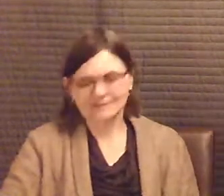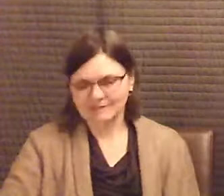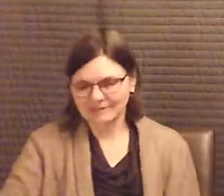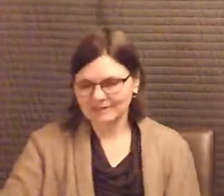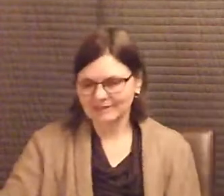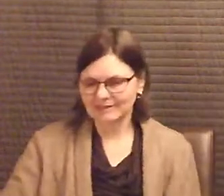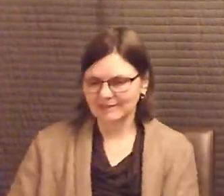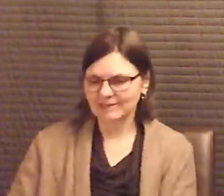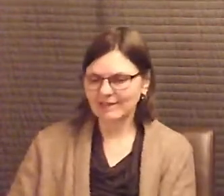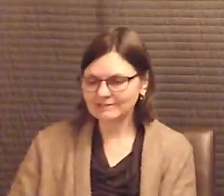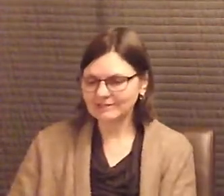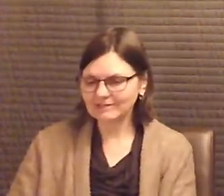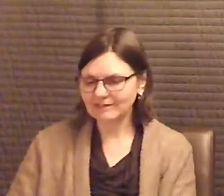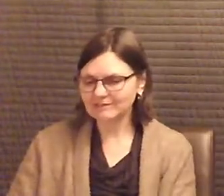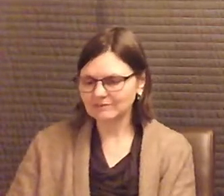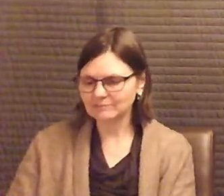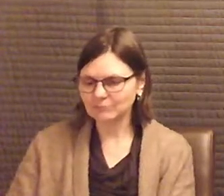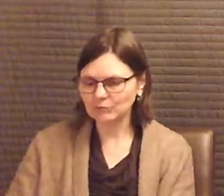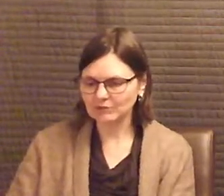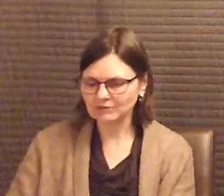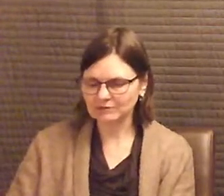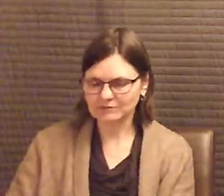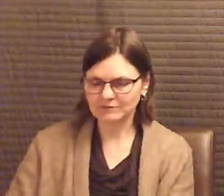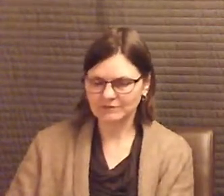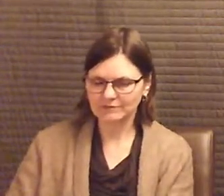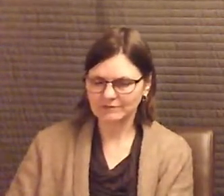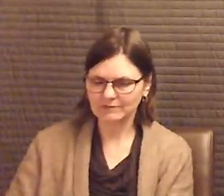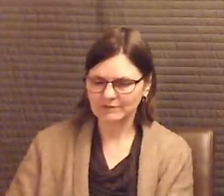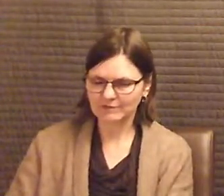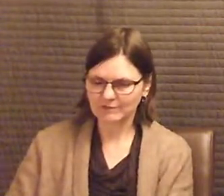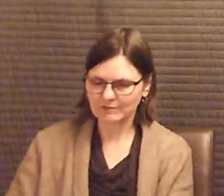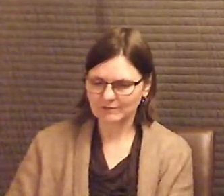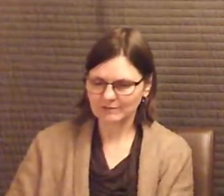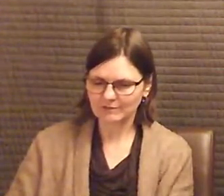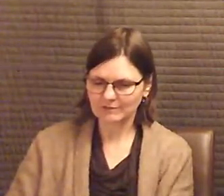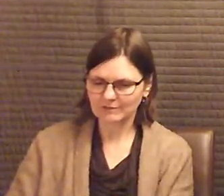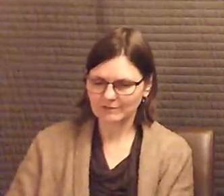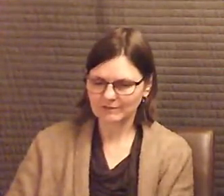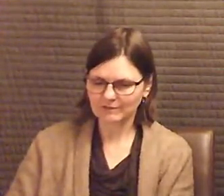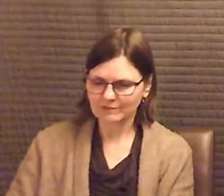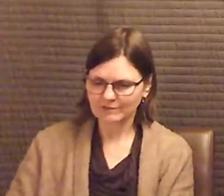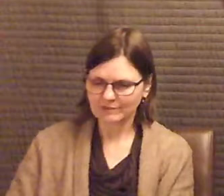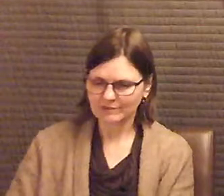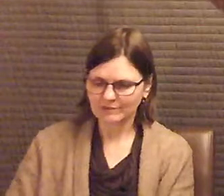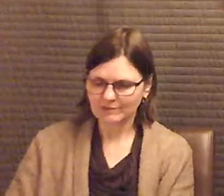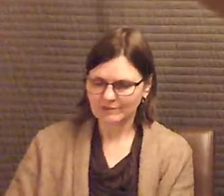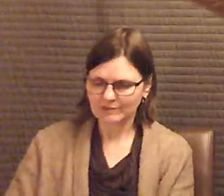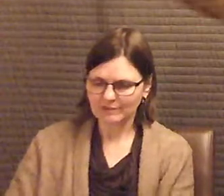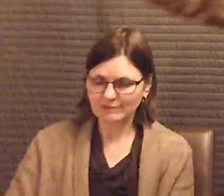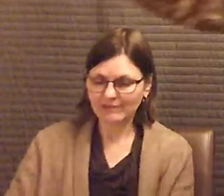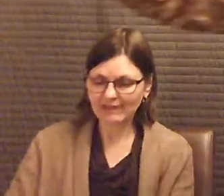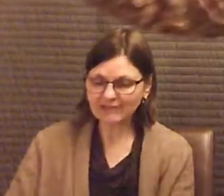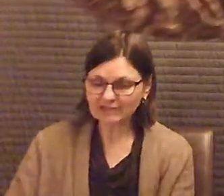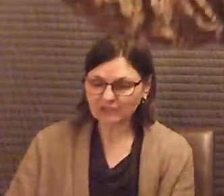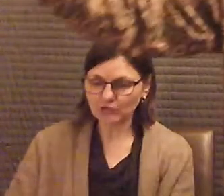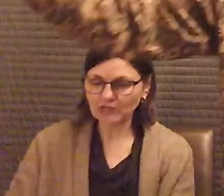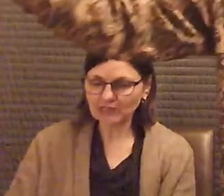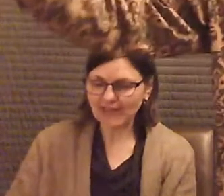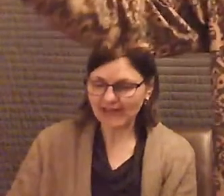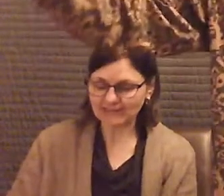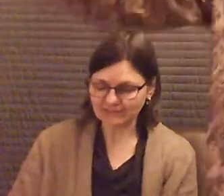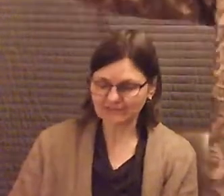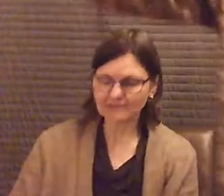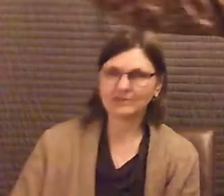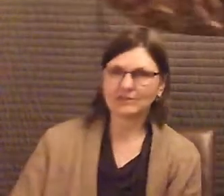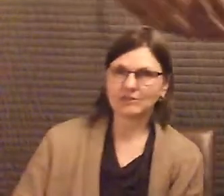jason stofjes brother is een broer is hoe de wereld er bij jullie kan jullie